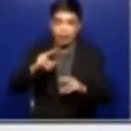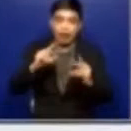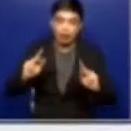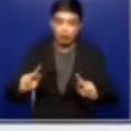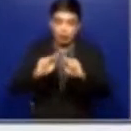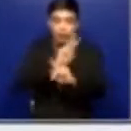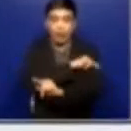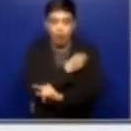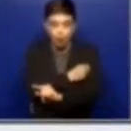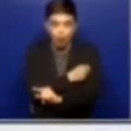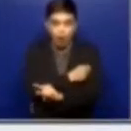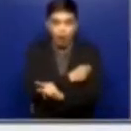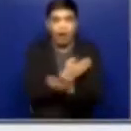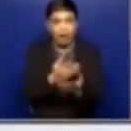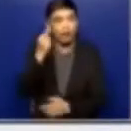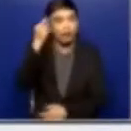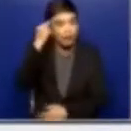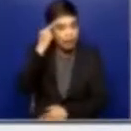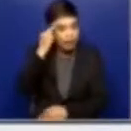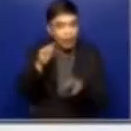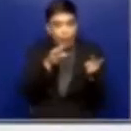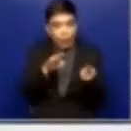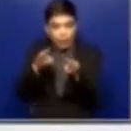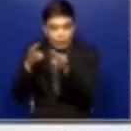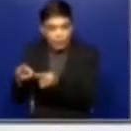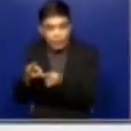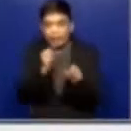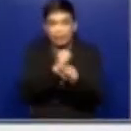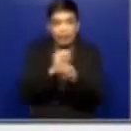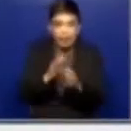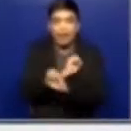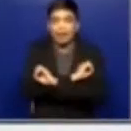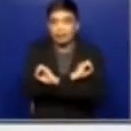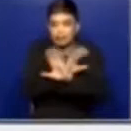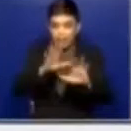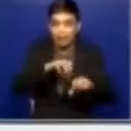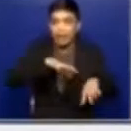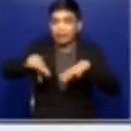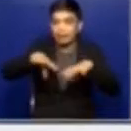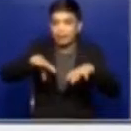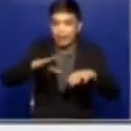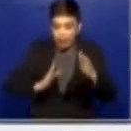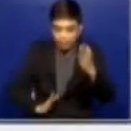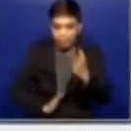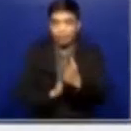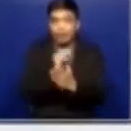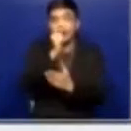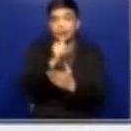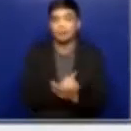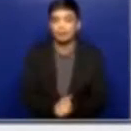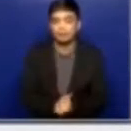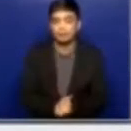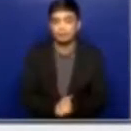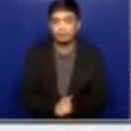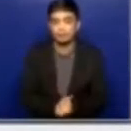จนี้นะครับลองหาวิธีการนะครับที่มันชัดเจนและดำเนินการแล้วเป็นผลสำเร็จเกิดขึ้นนะ